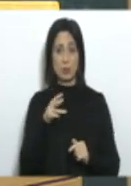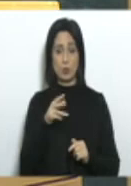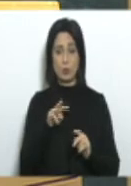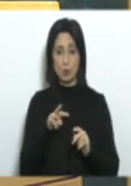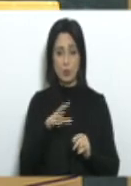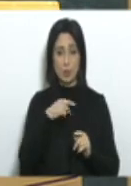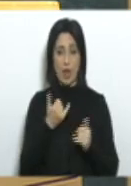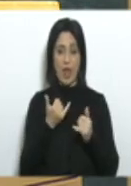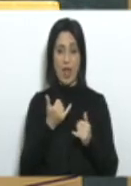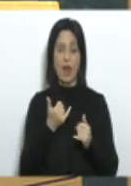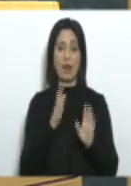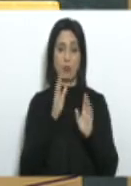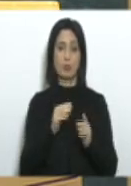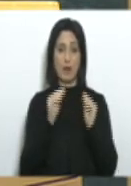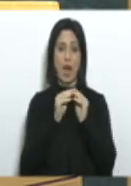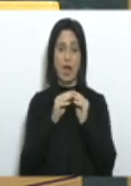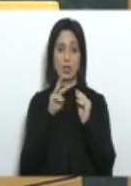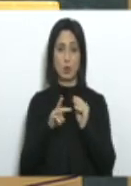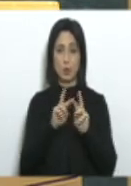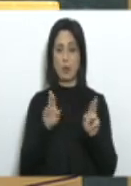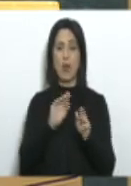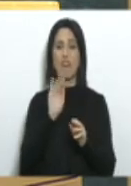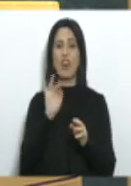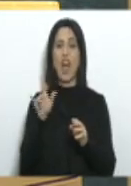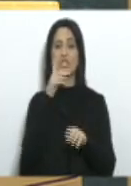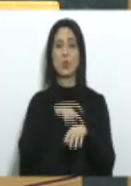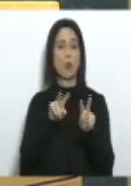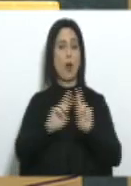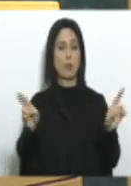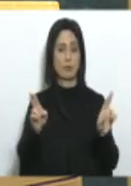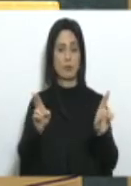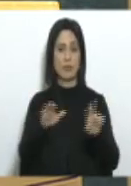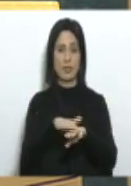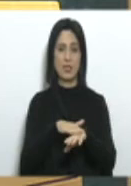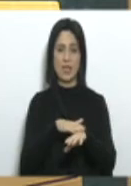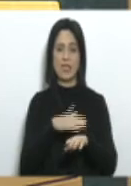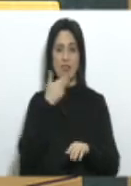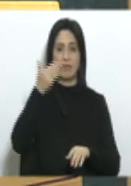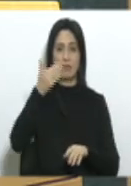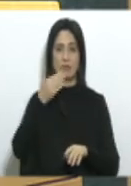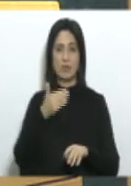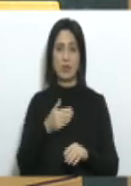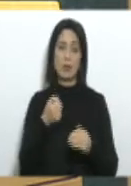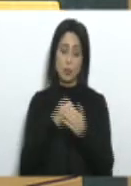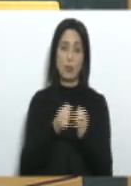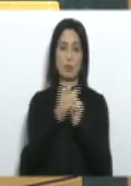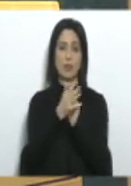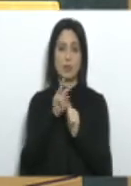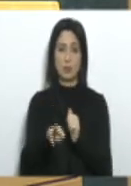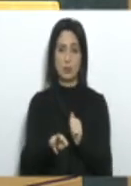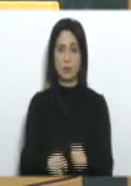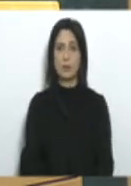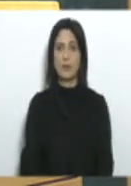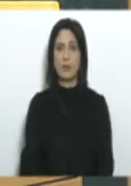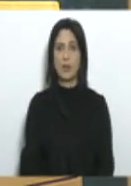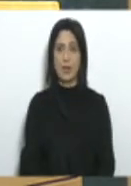დეპუტატთა ჯგუფია იქნება, მათი საერთო ვადის, ასე ვთქვა, დროის ხანგრძლივობა გაიზრდება 15 წუთამდე. ეს არის